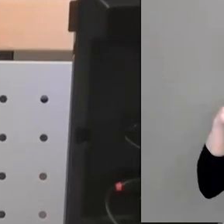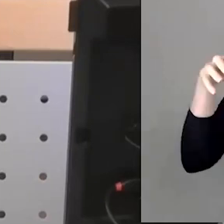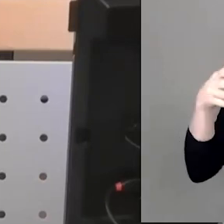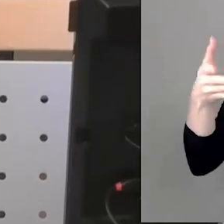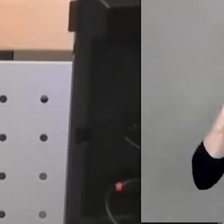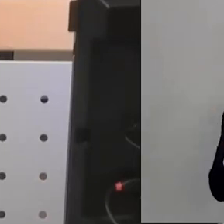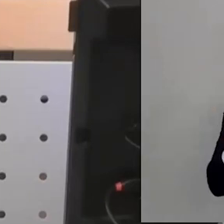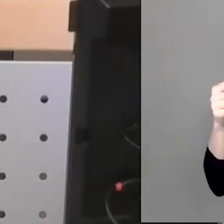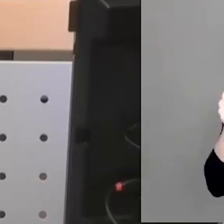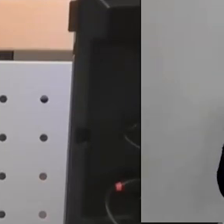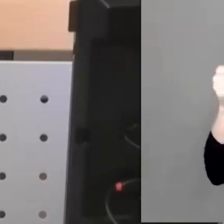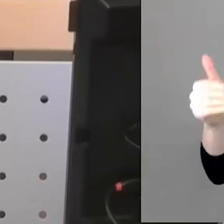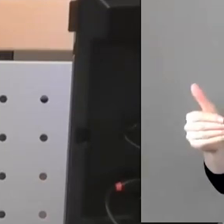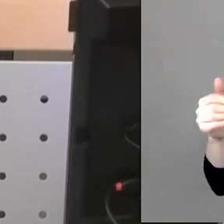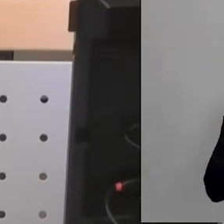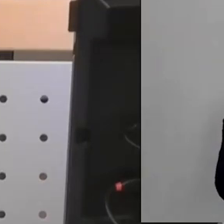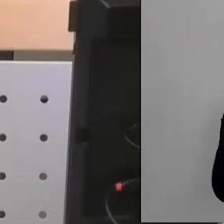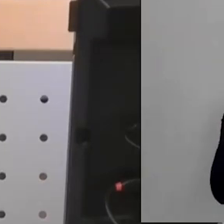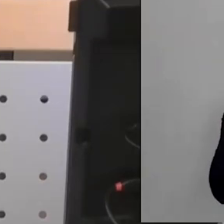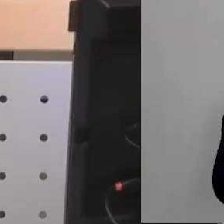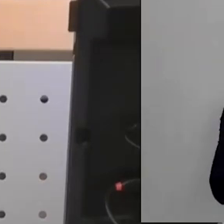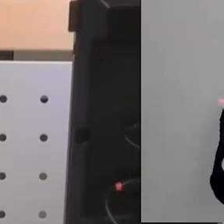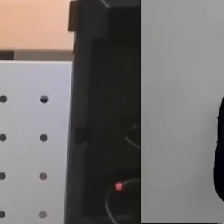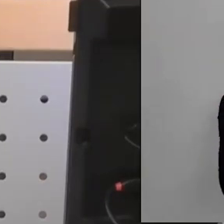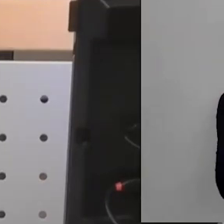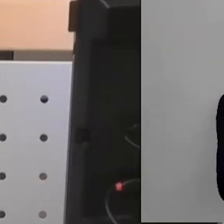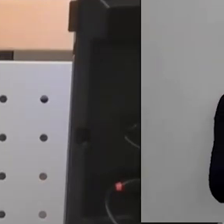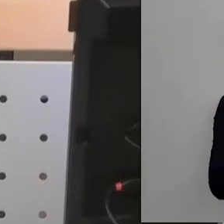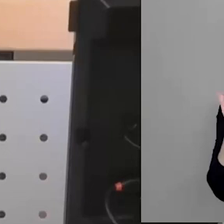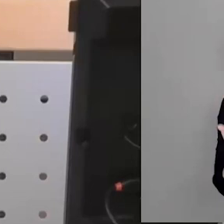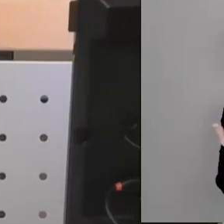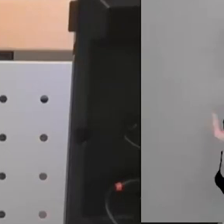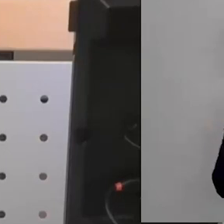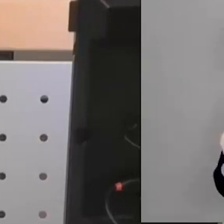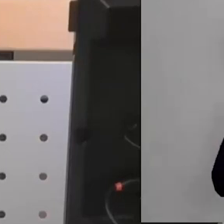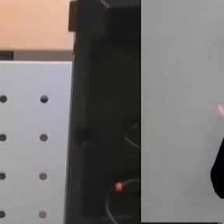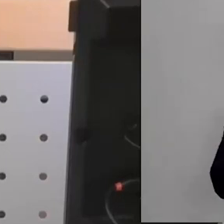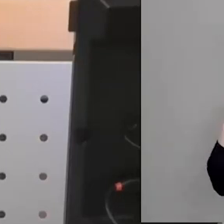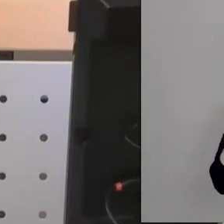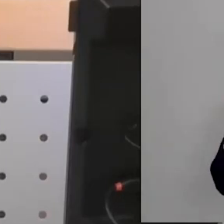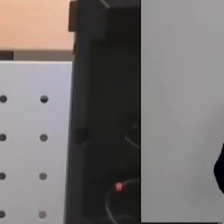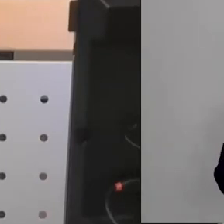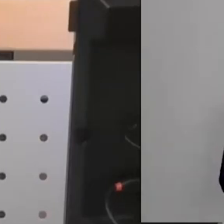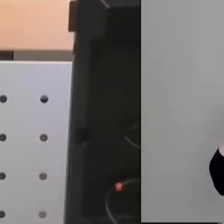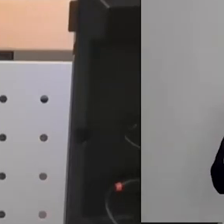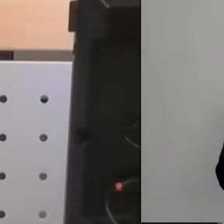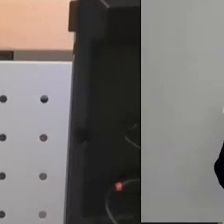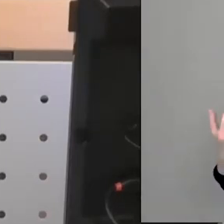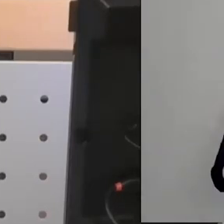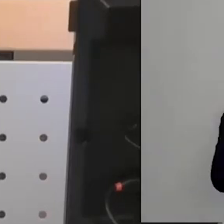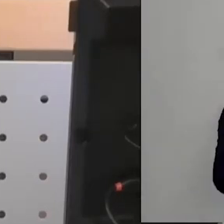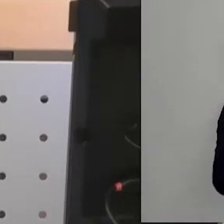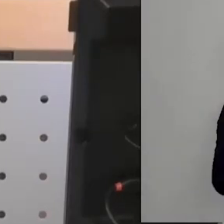sind oder die eine besondere Herausforderung haben. Und man muss sagen, nachdem wir den Beschluss gefasst